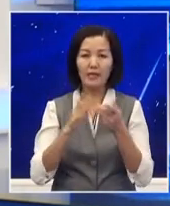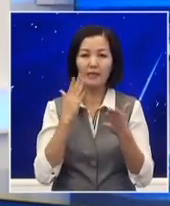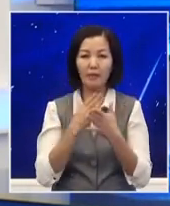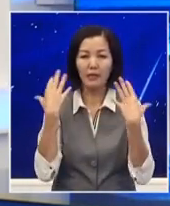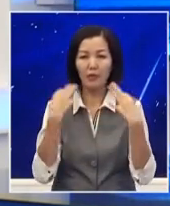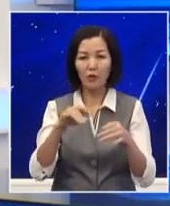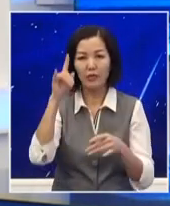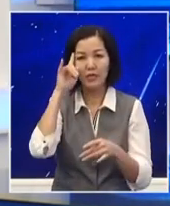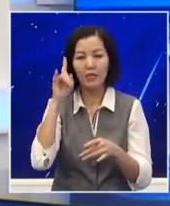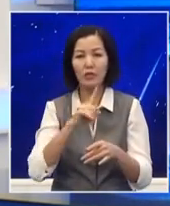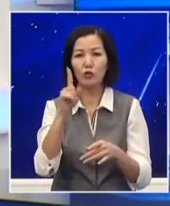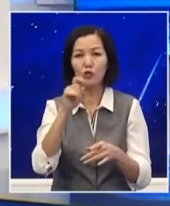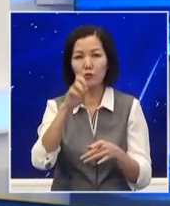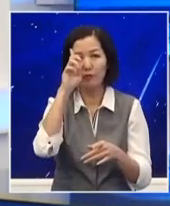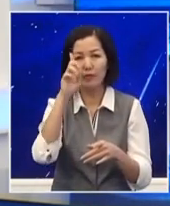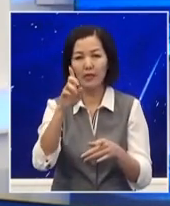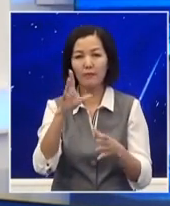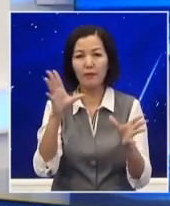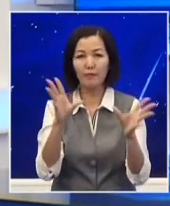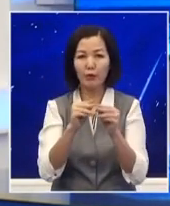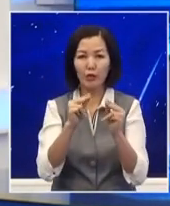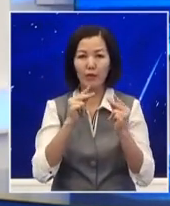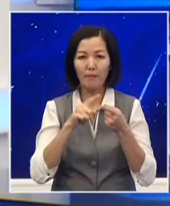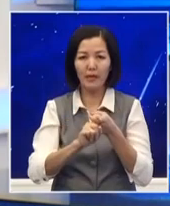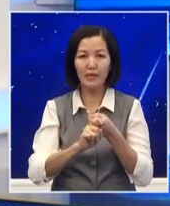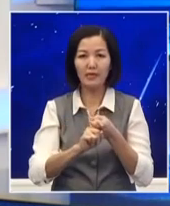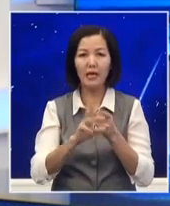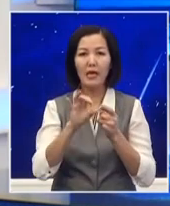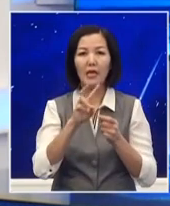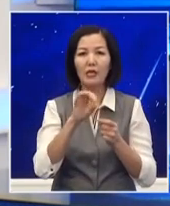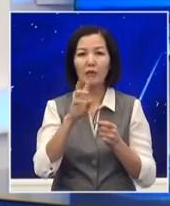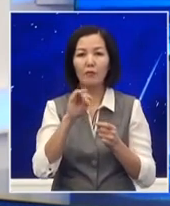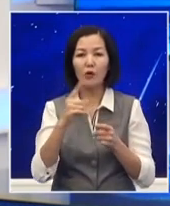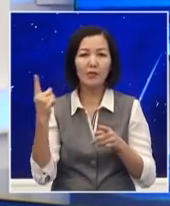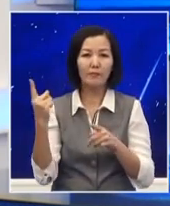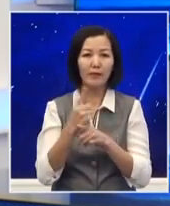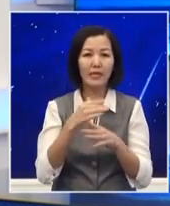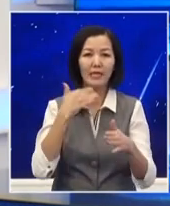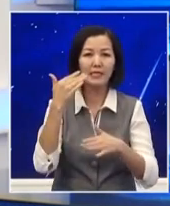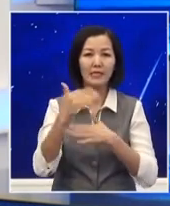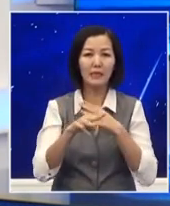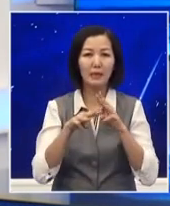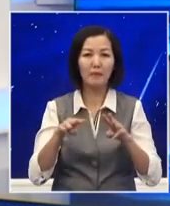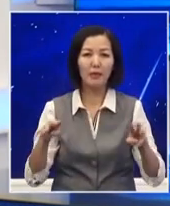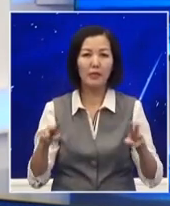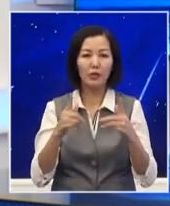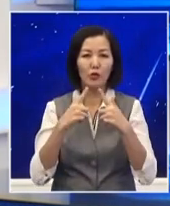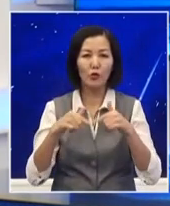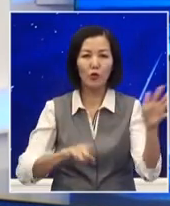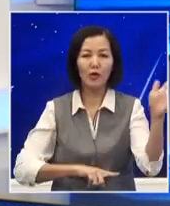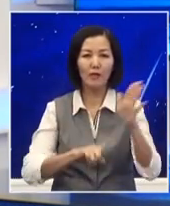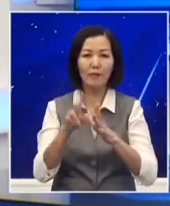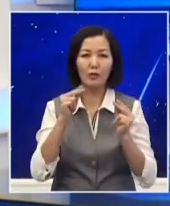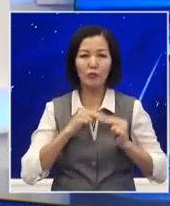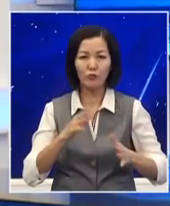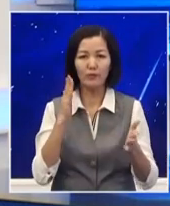100-ден аса мемлекетпен тығыз байланыста. Жетісулық Ержан Мұқаш алғаш сыртқы істер министрлігі құрылғаннан бастап осы құрылымда жұмыс